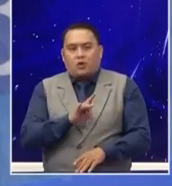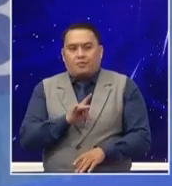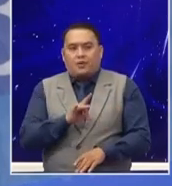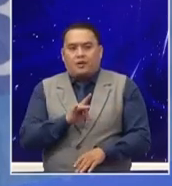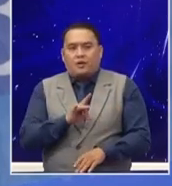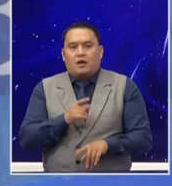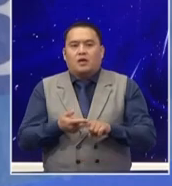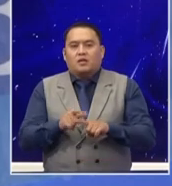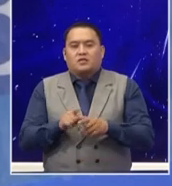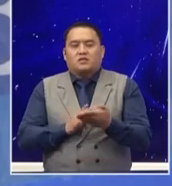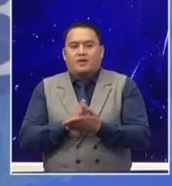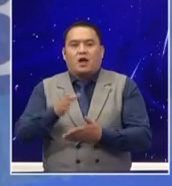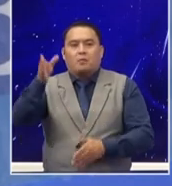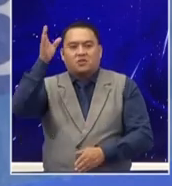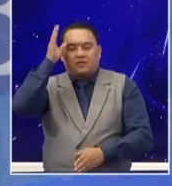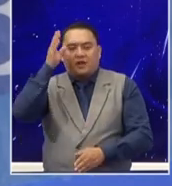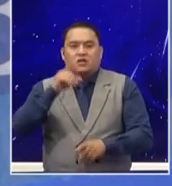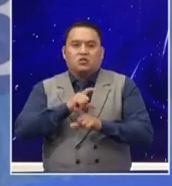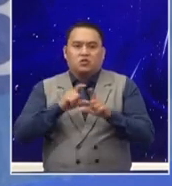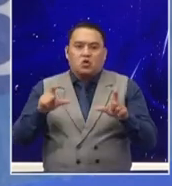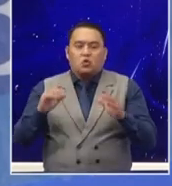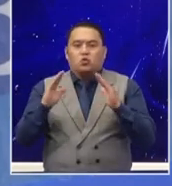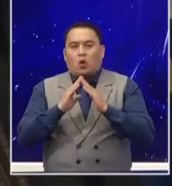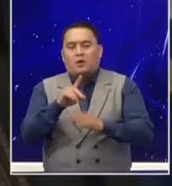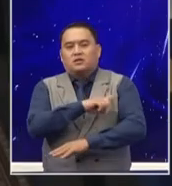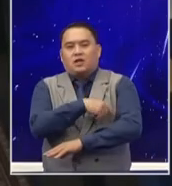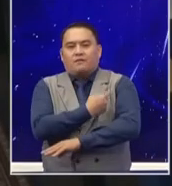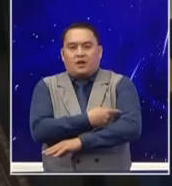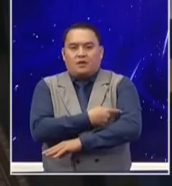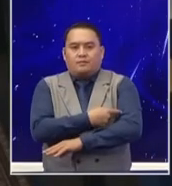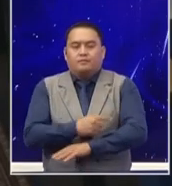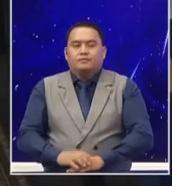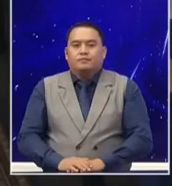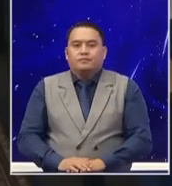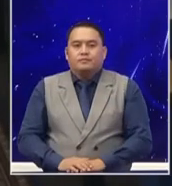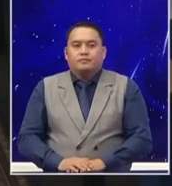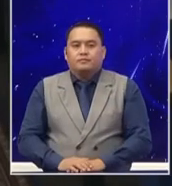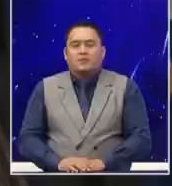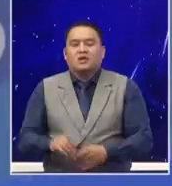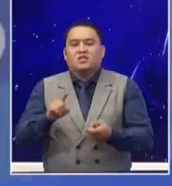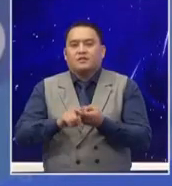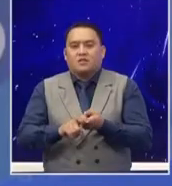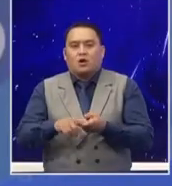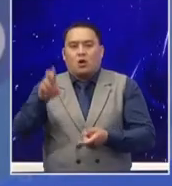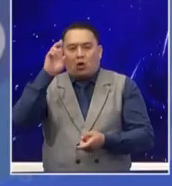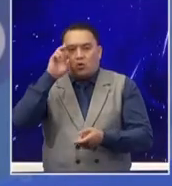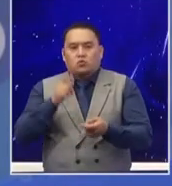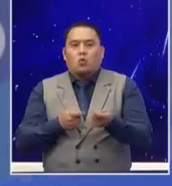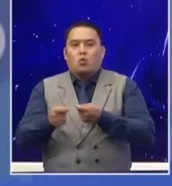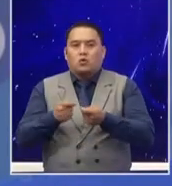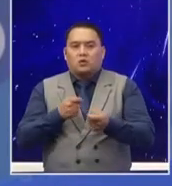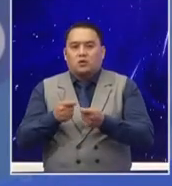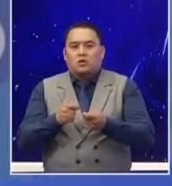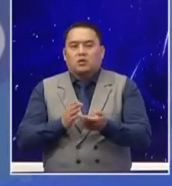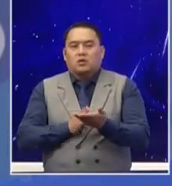К примеру, это в сфере образования, жилья, здравоохранения и земельных отношений. В этой связи руководителям государственных органов